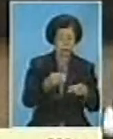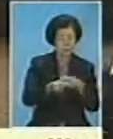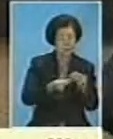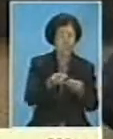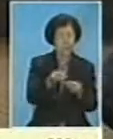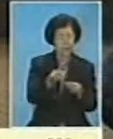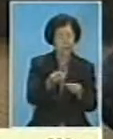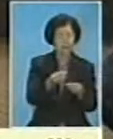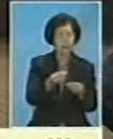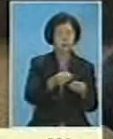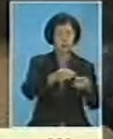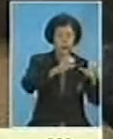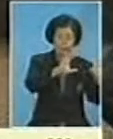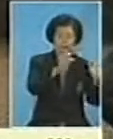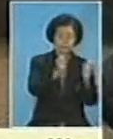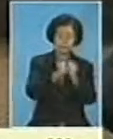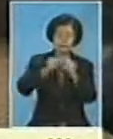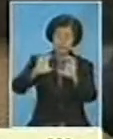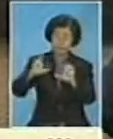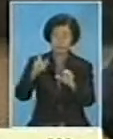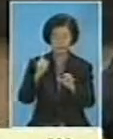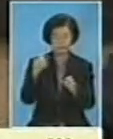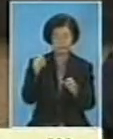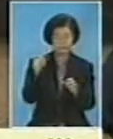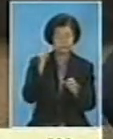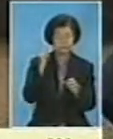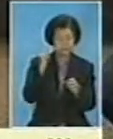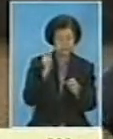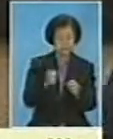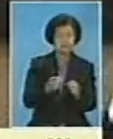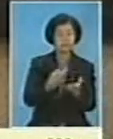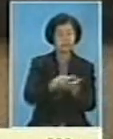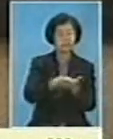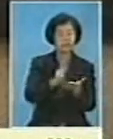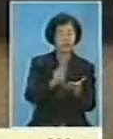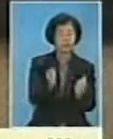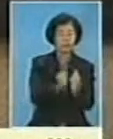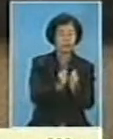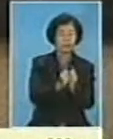ายข้าวแบบ G2G ถือเป็นประโยชน์ต่อทางราชการ